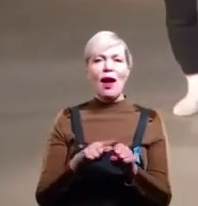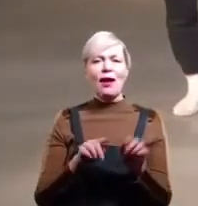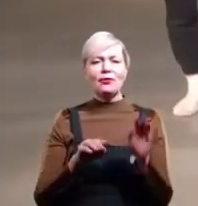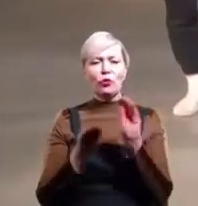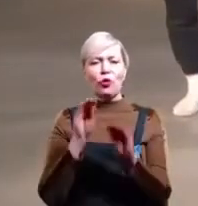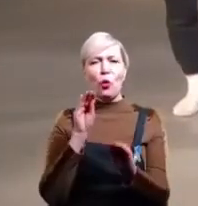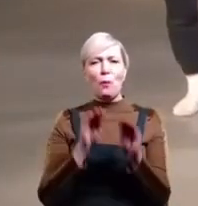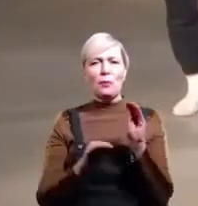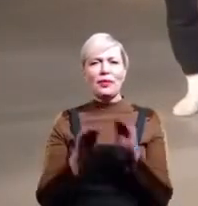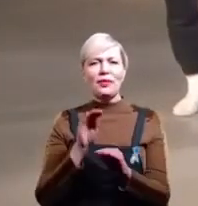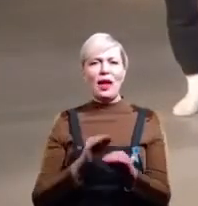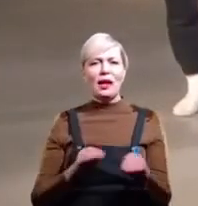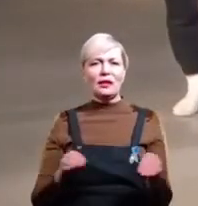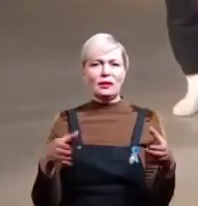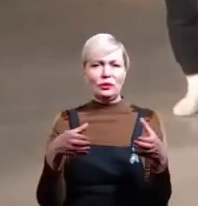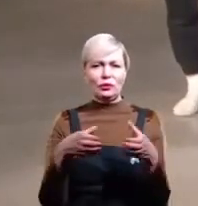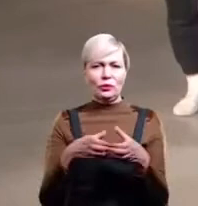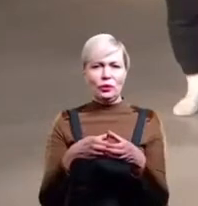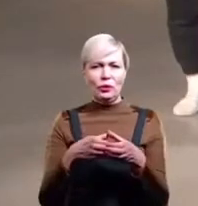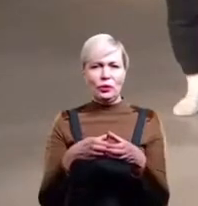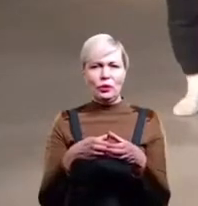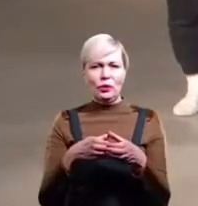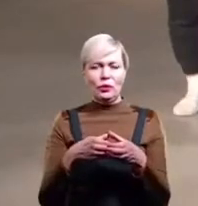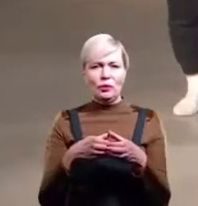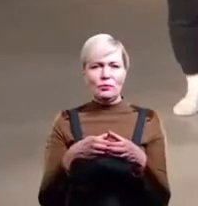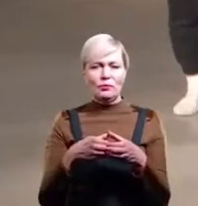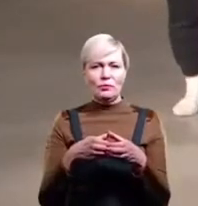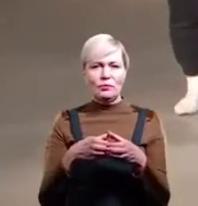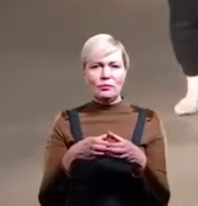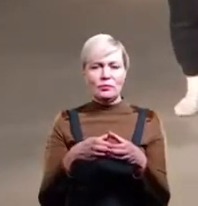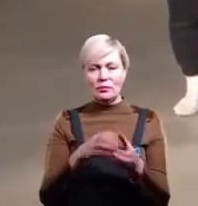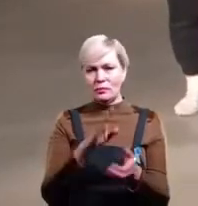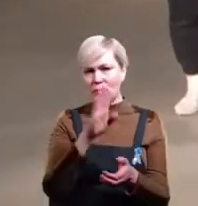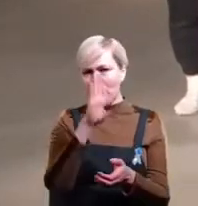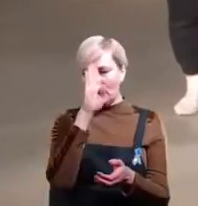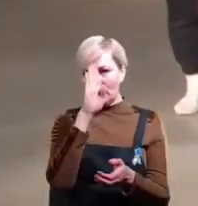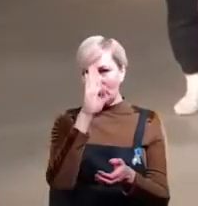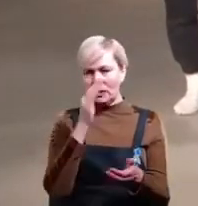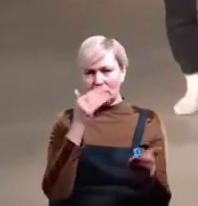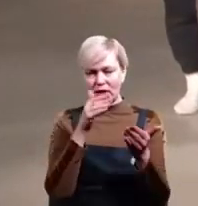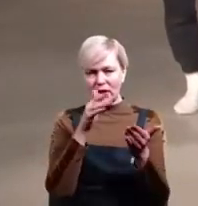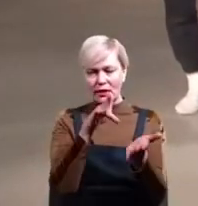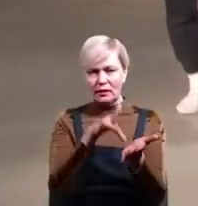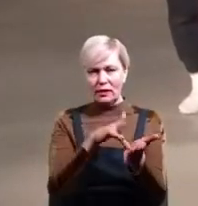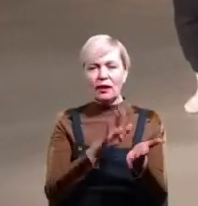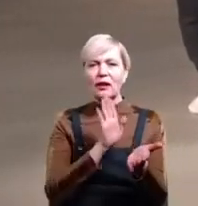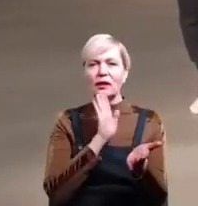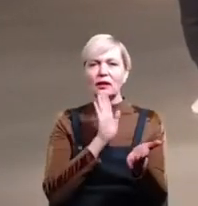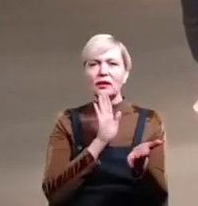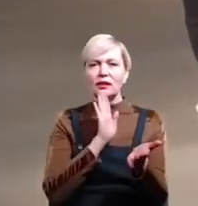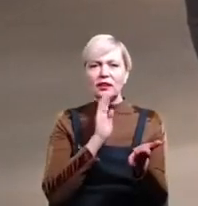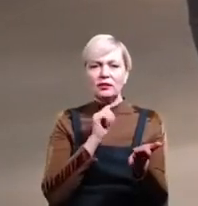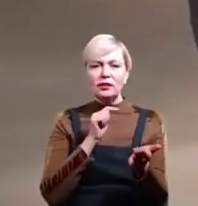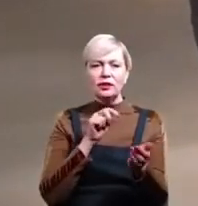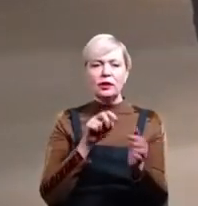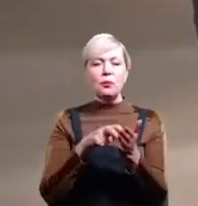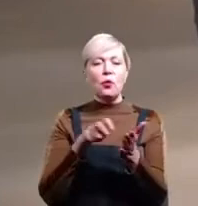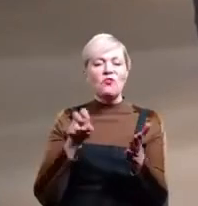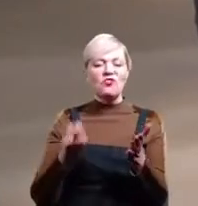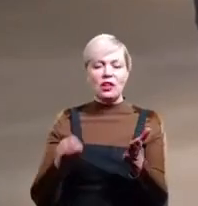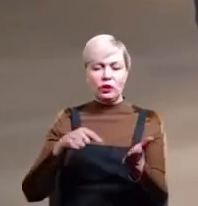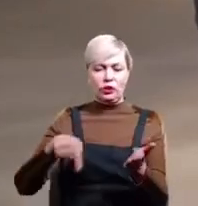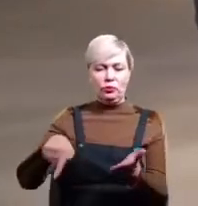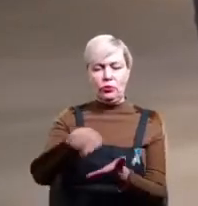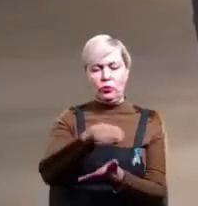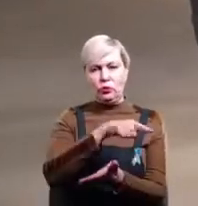комбинацию. Вы ближе к центральным парам, мальчики, а девочки по внешнему кругу. Да?